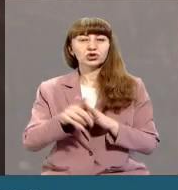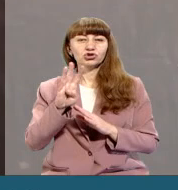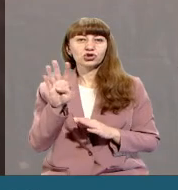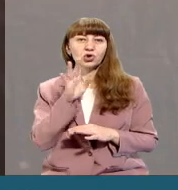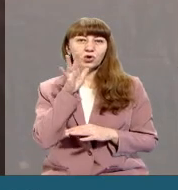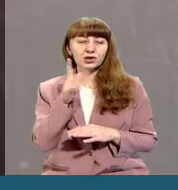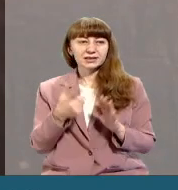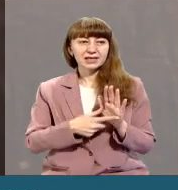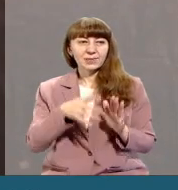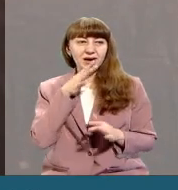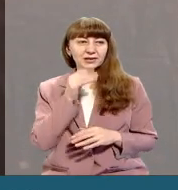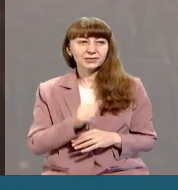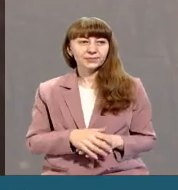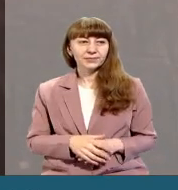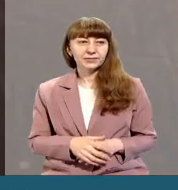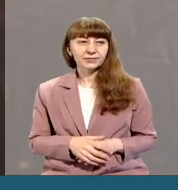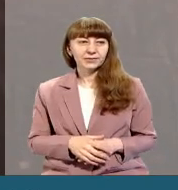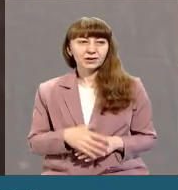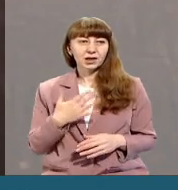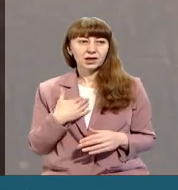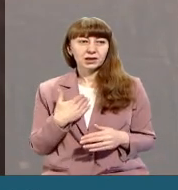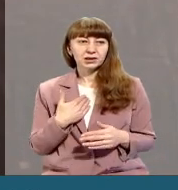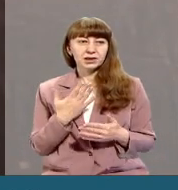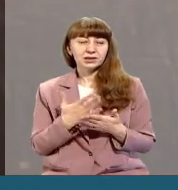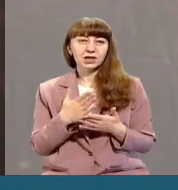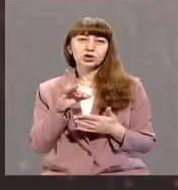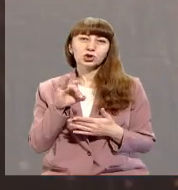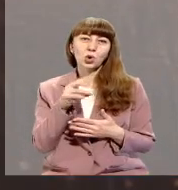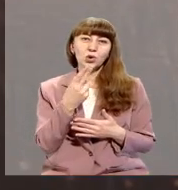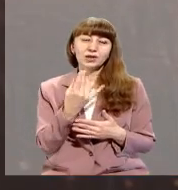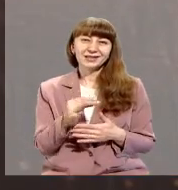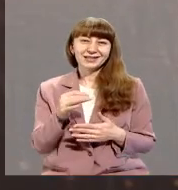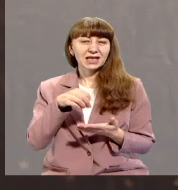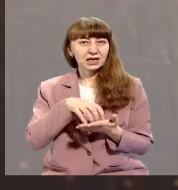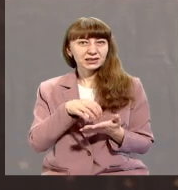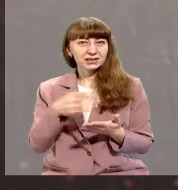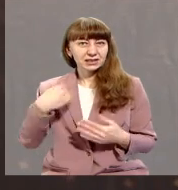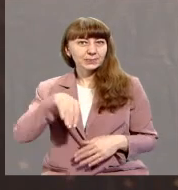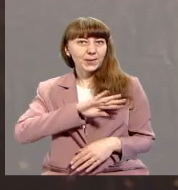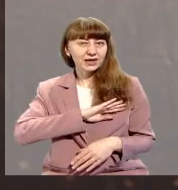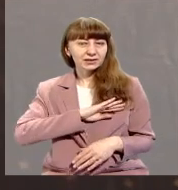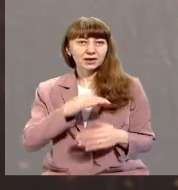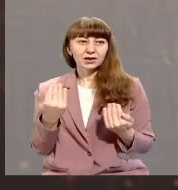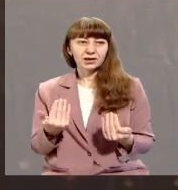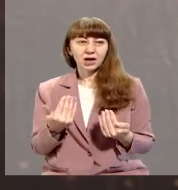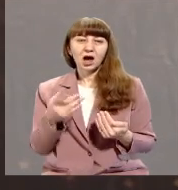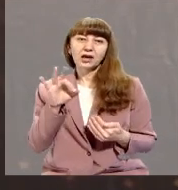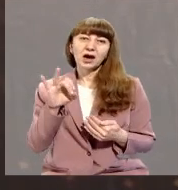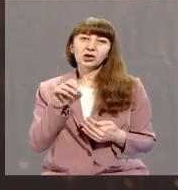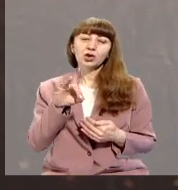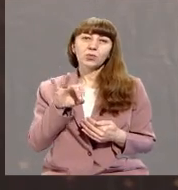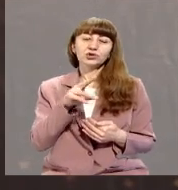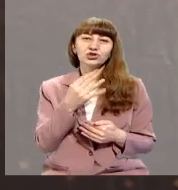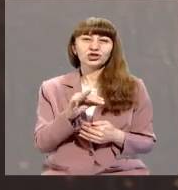уже 7 лет а у меня есть один сольный танец испанский и сегодня буду танцевать а один акробатический танец